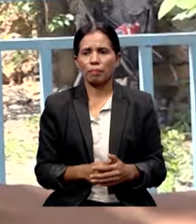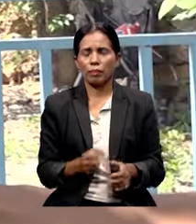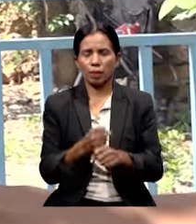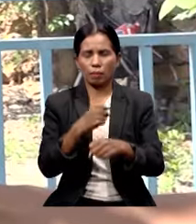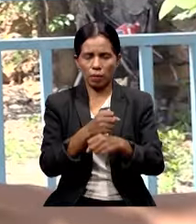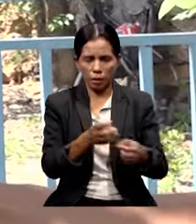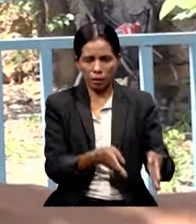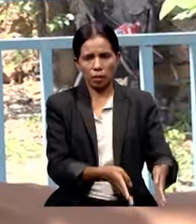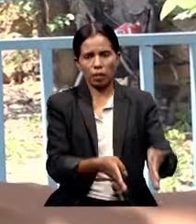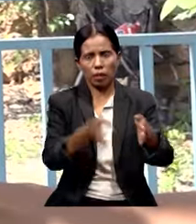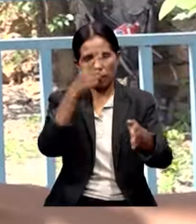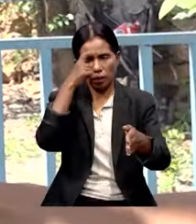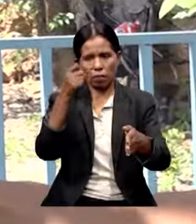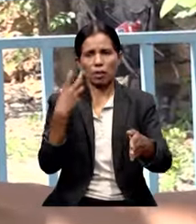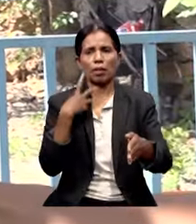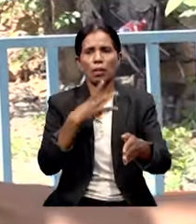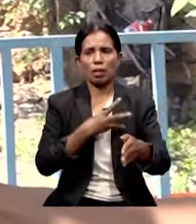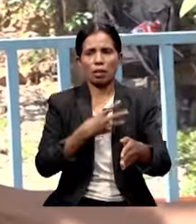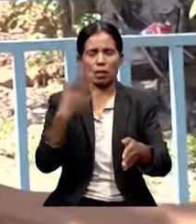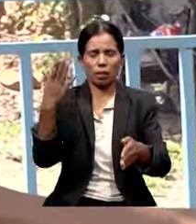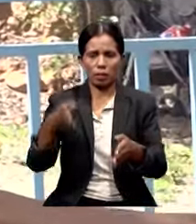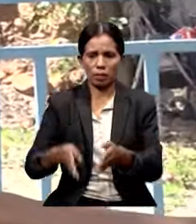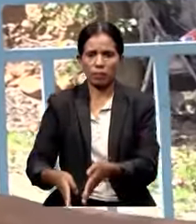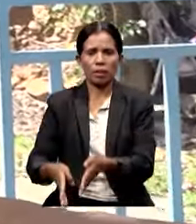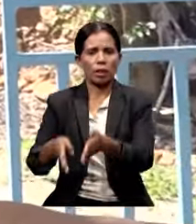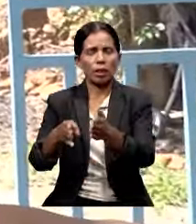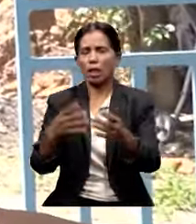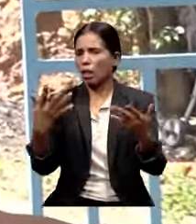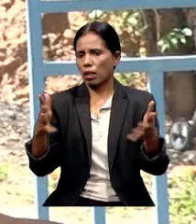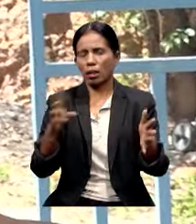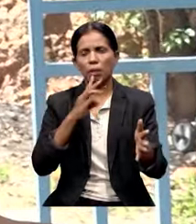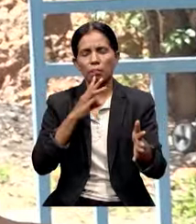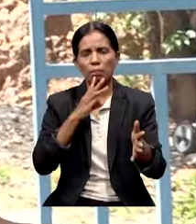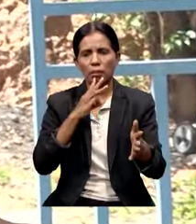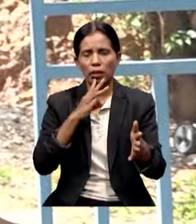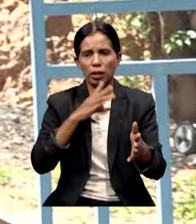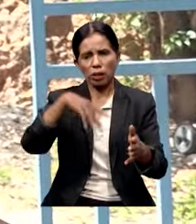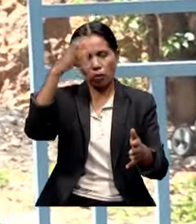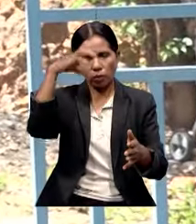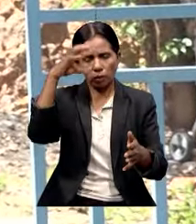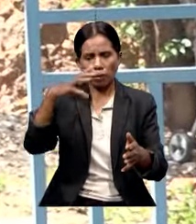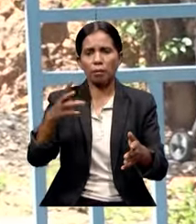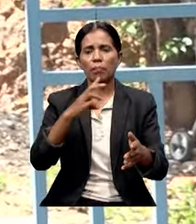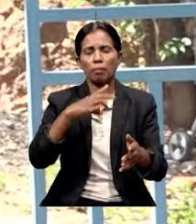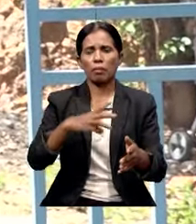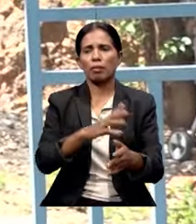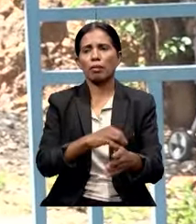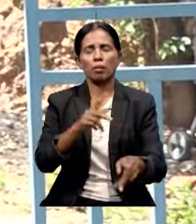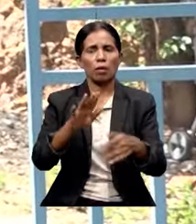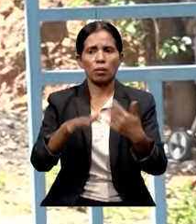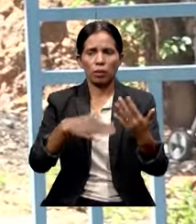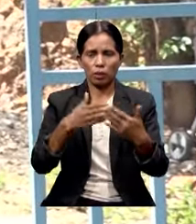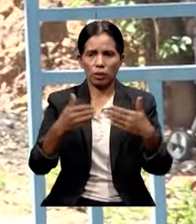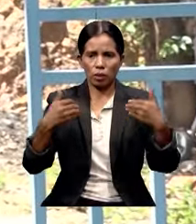baleta tang katamba amilete nene baleta laiha antau be udang kuando monurai ne komunidade hototo ne